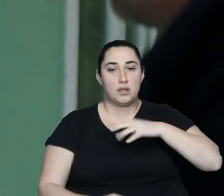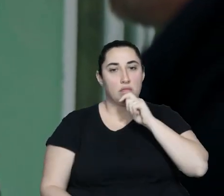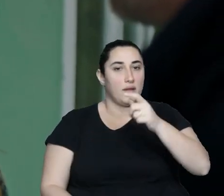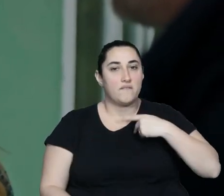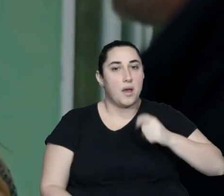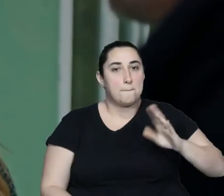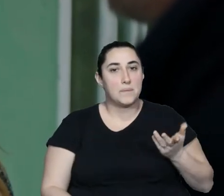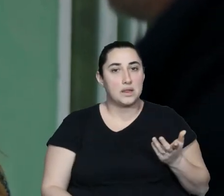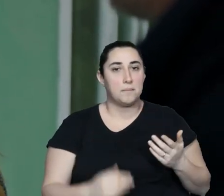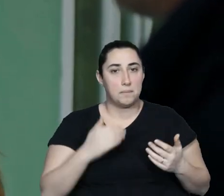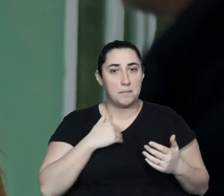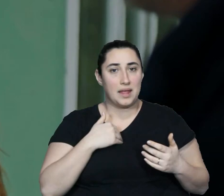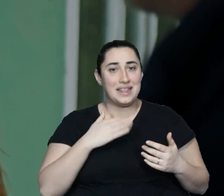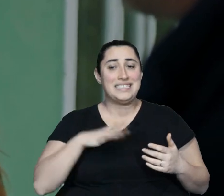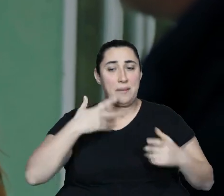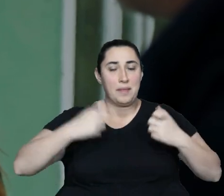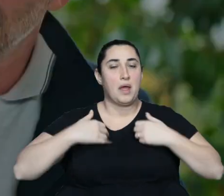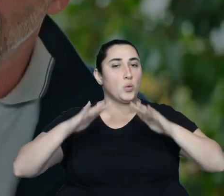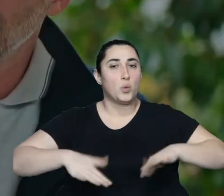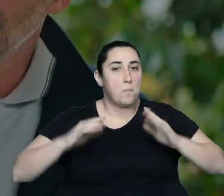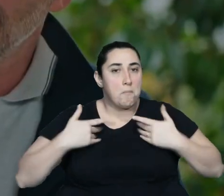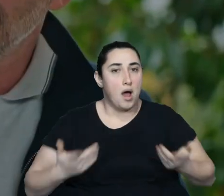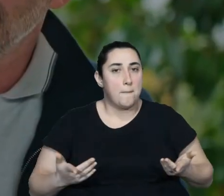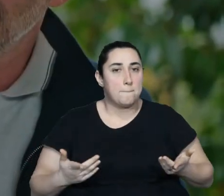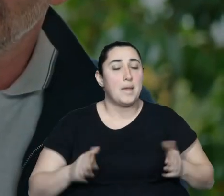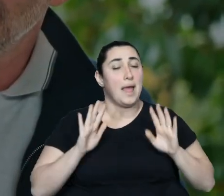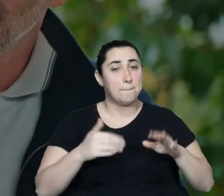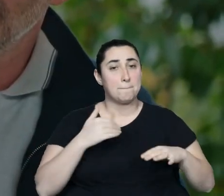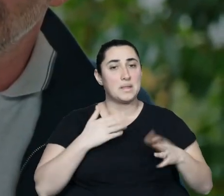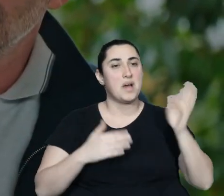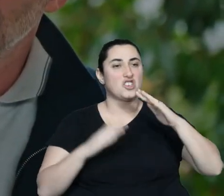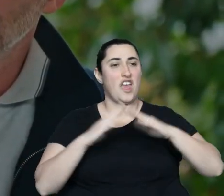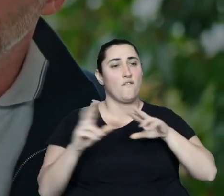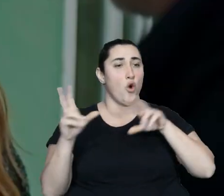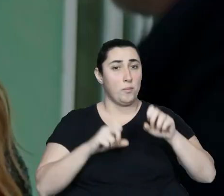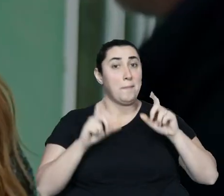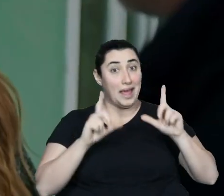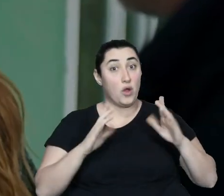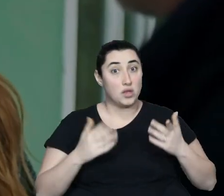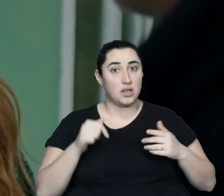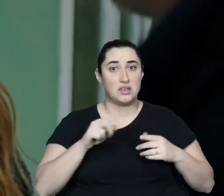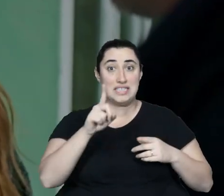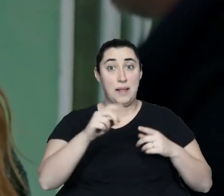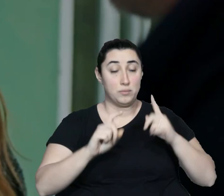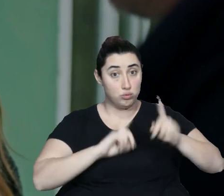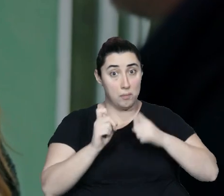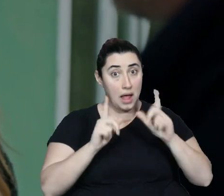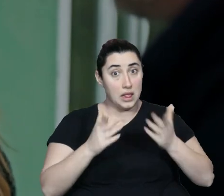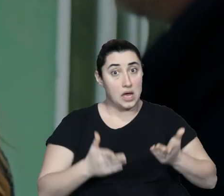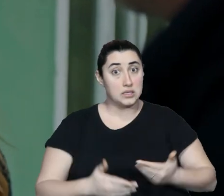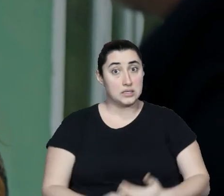olmadı. Ben zaten istenmediğim yerde durmam ki. Ayrıca benim başka bir evde oturmam gerekiyorsa bu sana mı kaldı